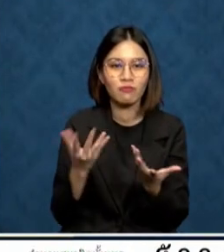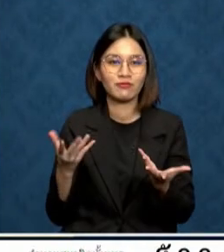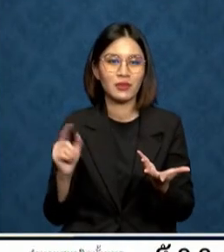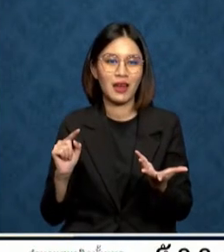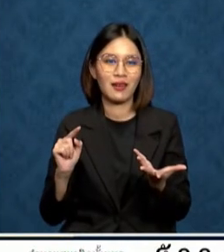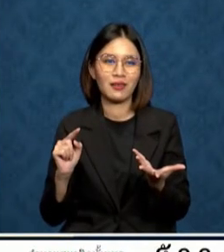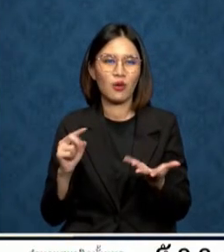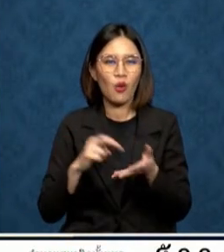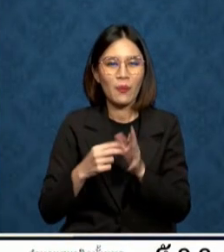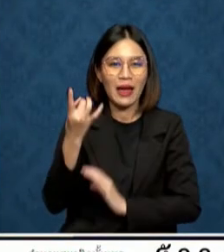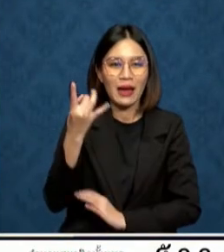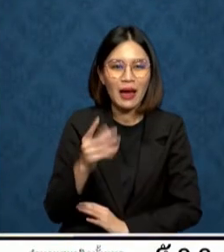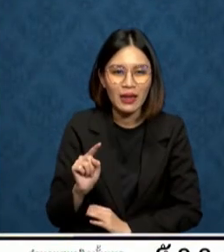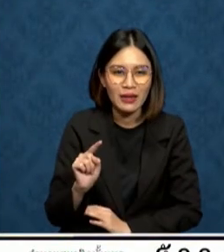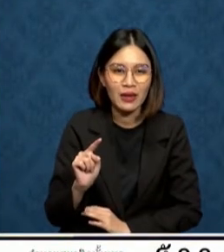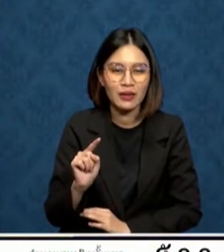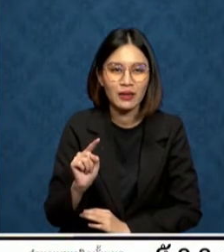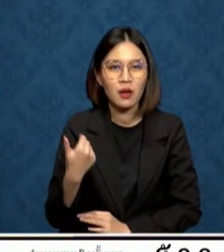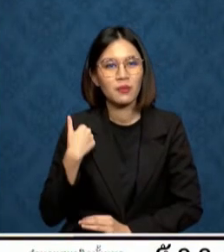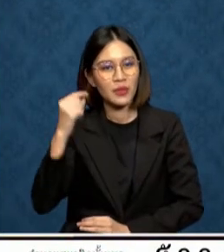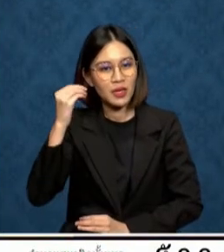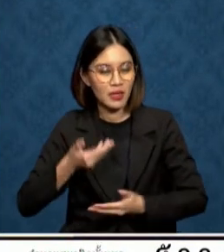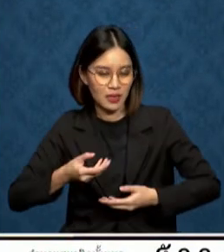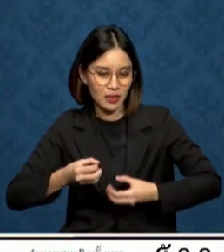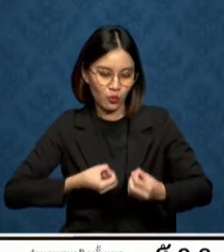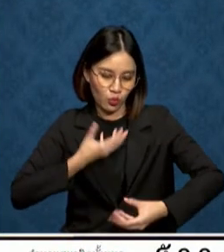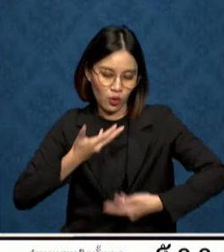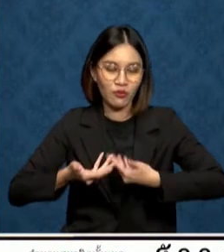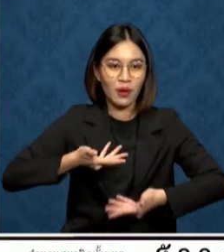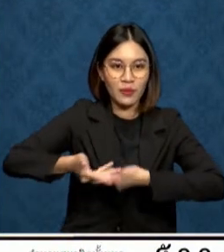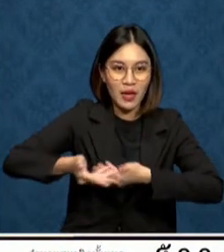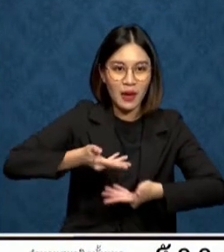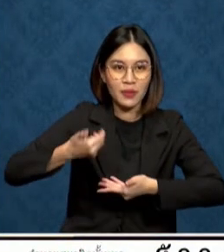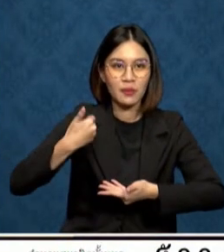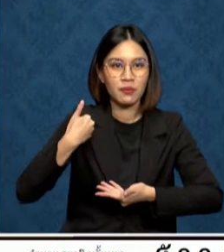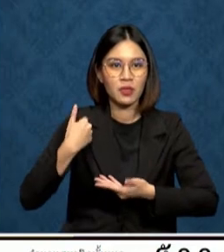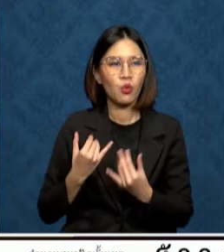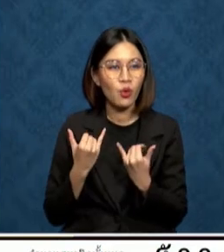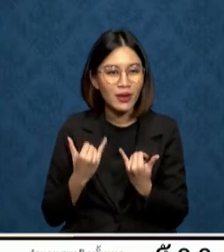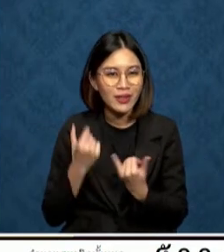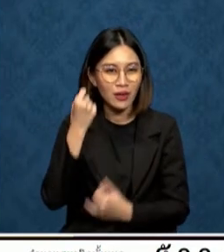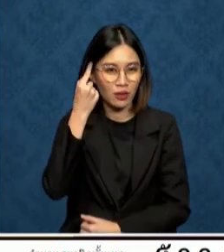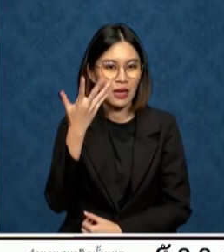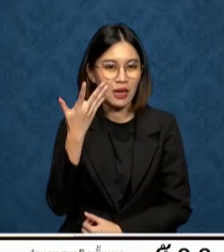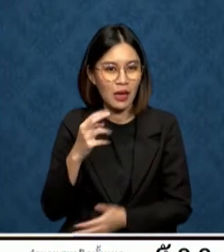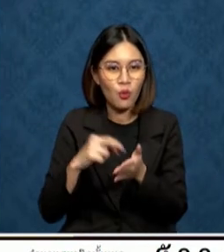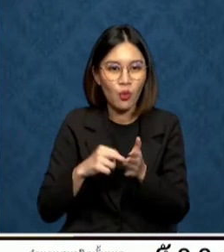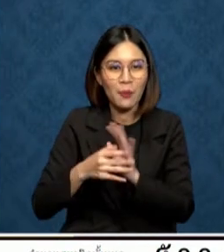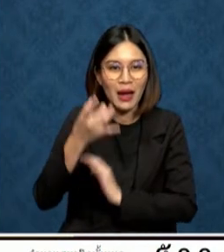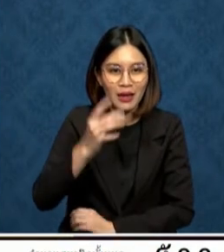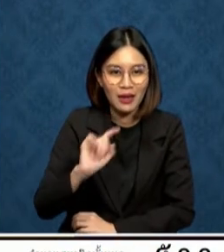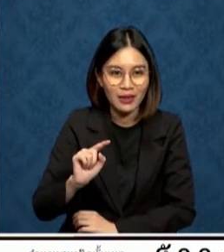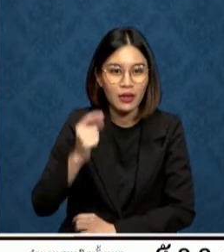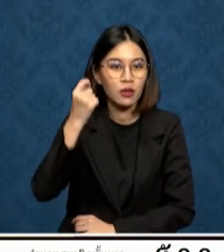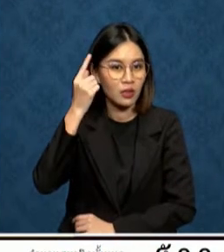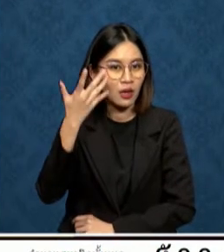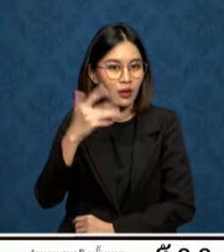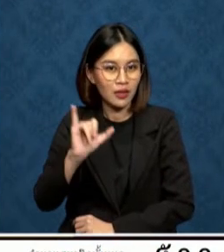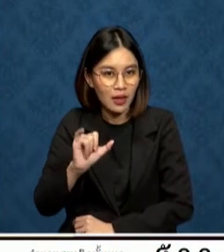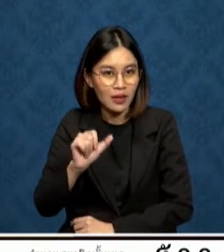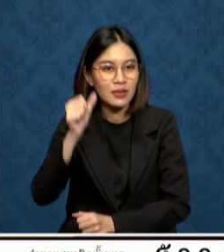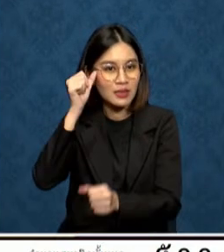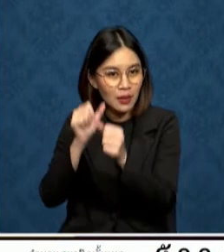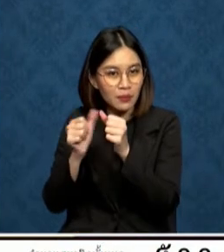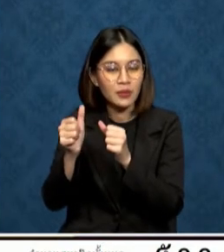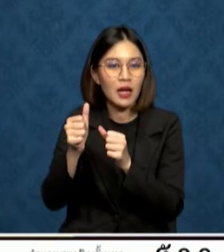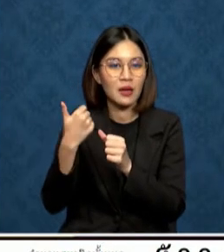Soft Powerคืออะไรก็มีการแลกเปลี่ยนความเห็นไปมานะครับแต่ถามว่าทุกวันนี้เรารู้หรือยังครับว่า Soft Powerไทยคืออะไรจำได้ไหมครับว่า